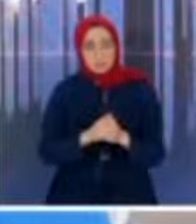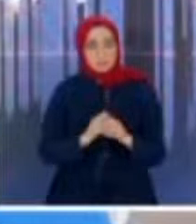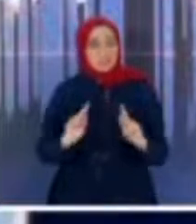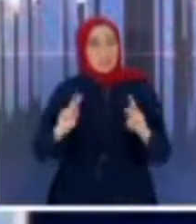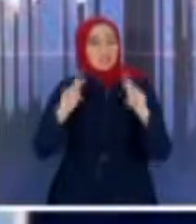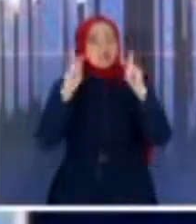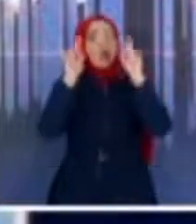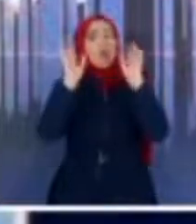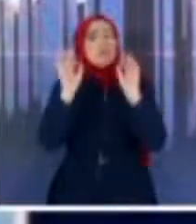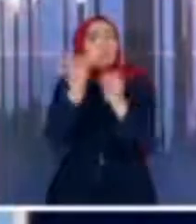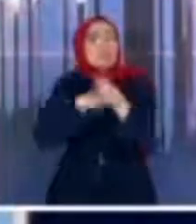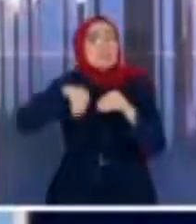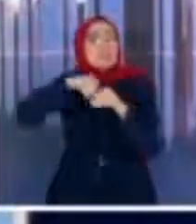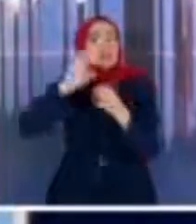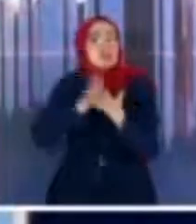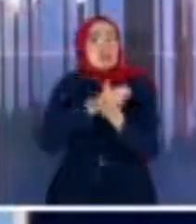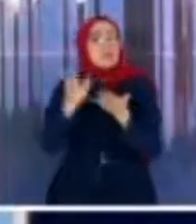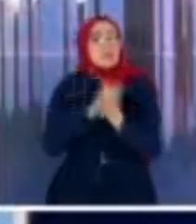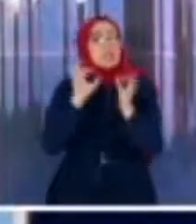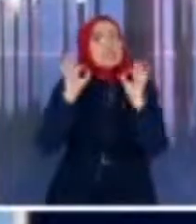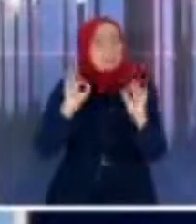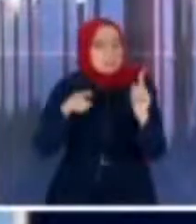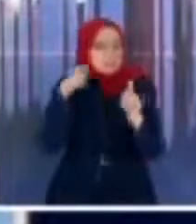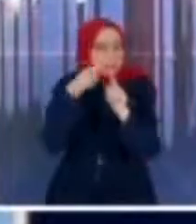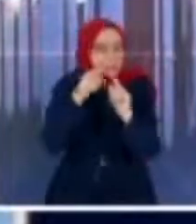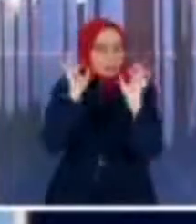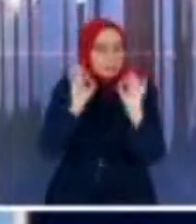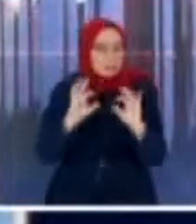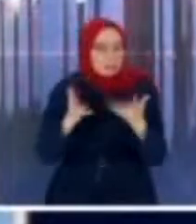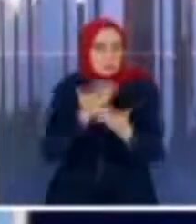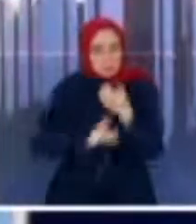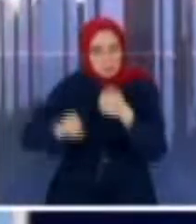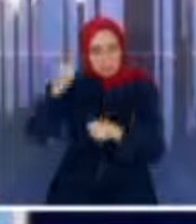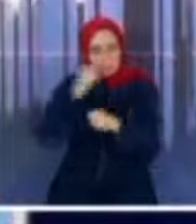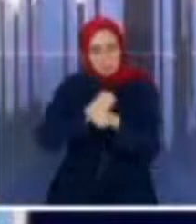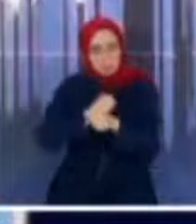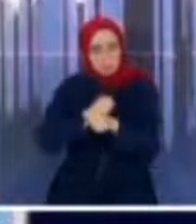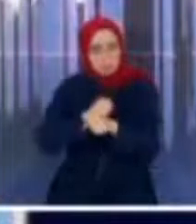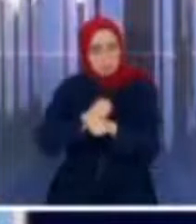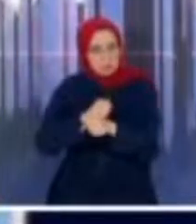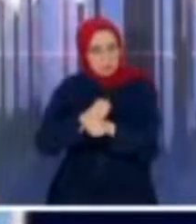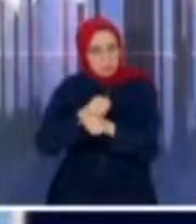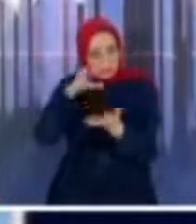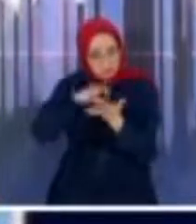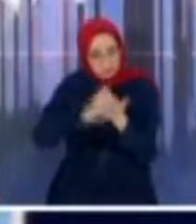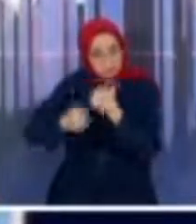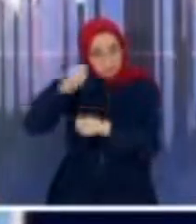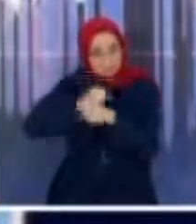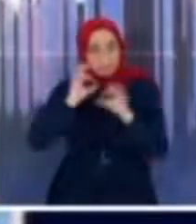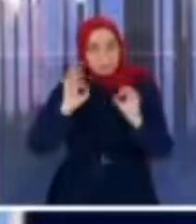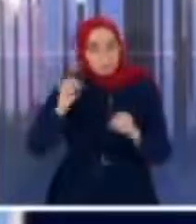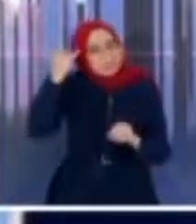في المشروع اللي انتم معناها تحبوا تركزوا، يعني شنو هو الحاجه الكرياتيف اللي